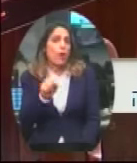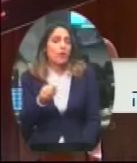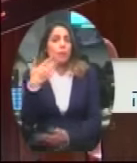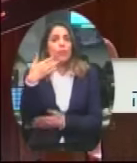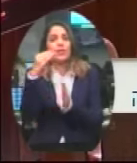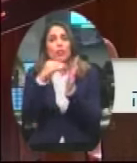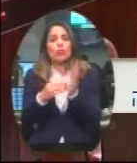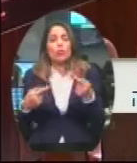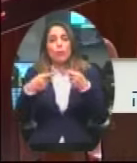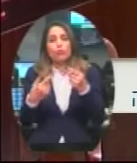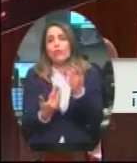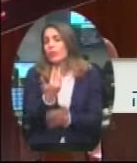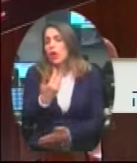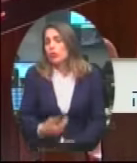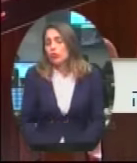המשותפת החדשה.